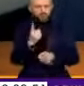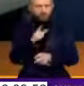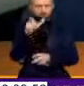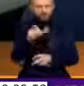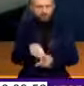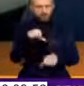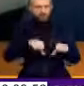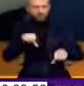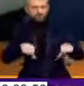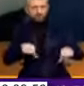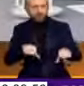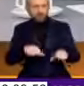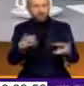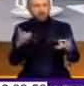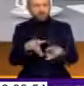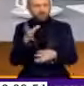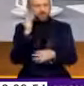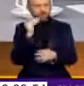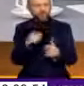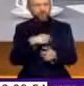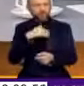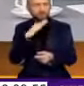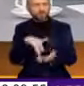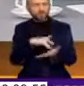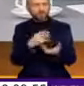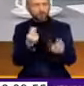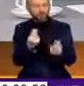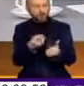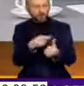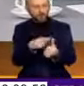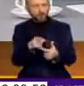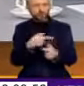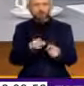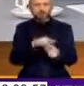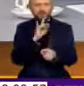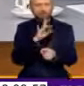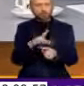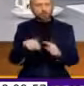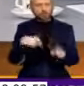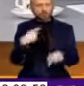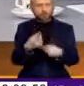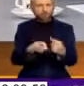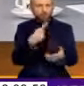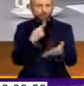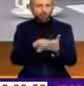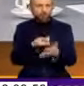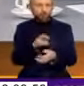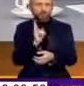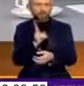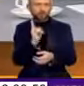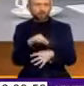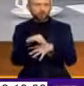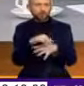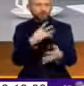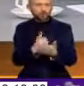школу постійно, то треба зважити, чи вистачить в міста грошей раз, і чи це не буде черговою кормушкою для когось, хто заведе